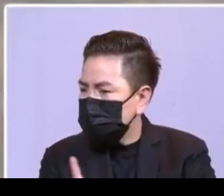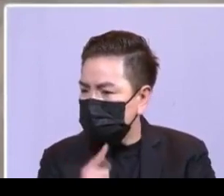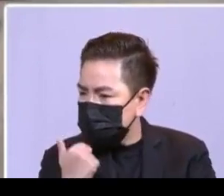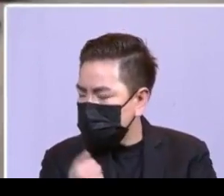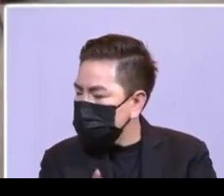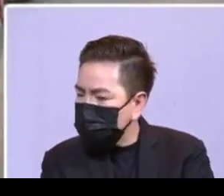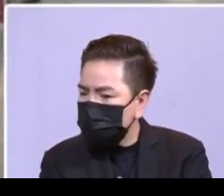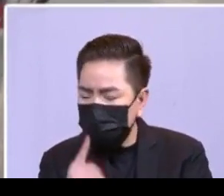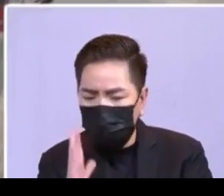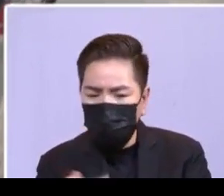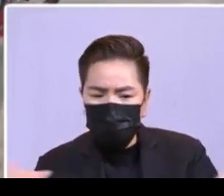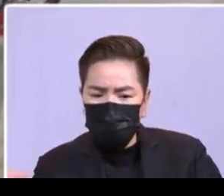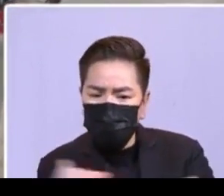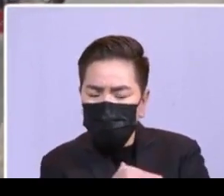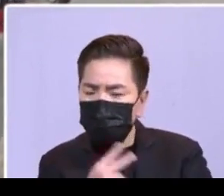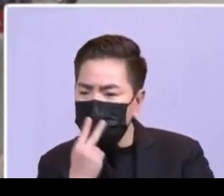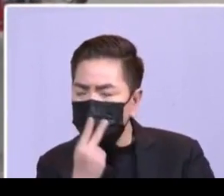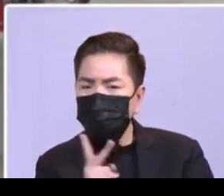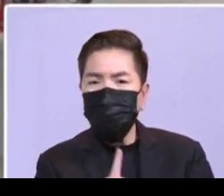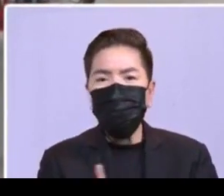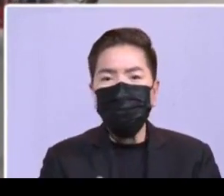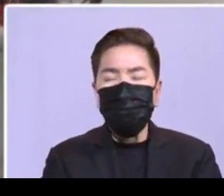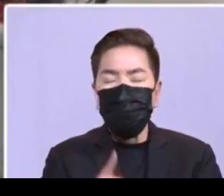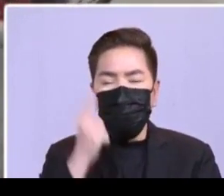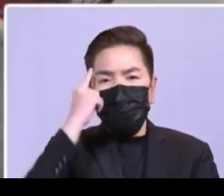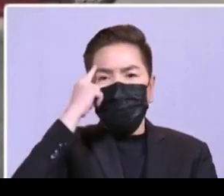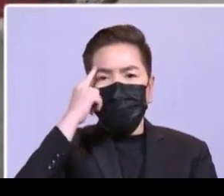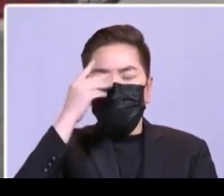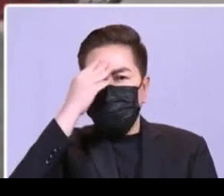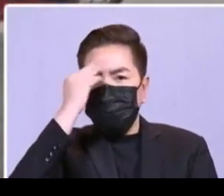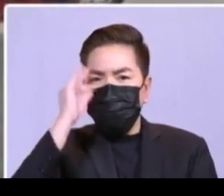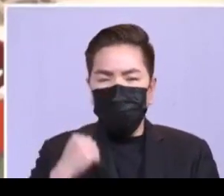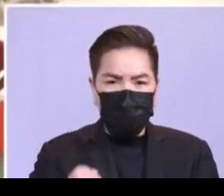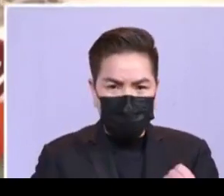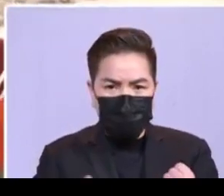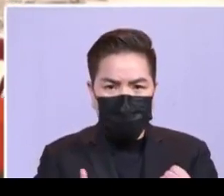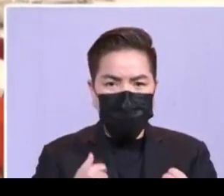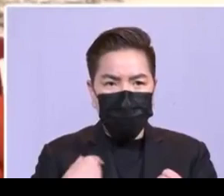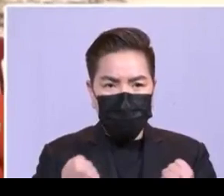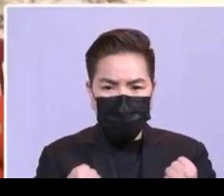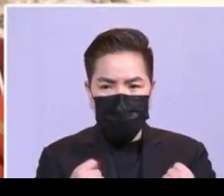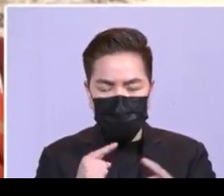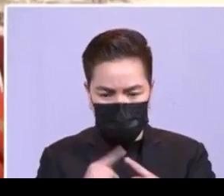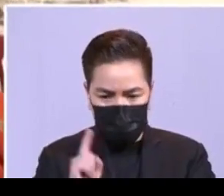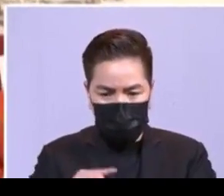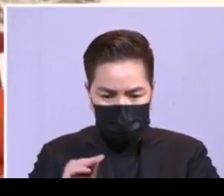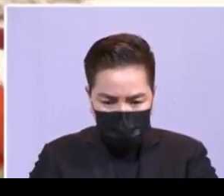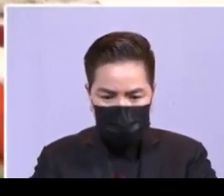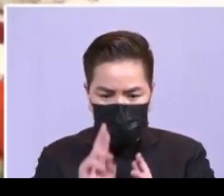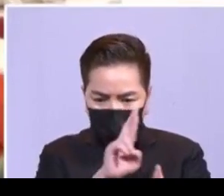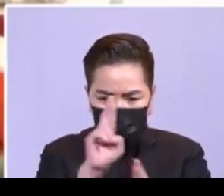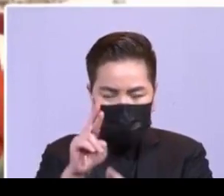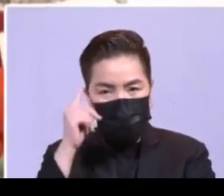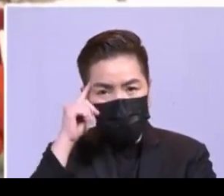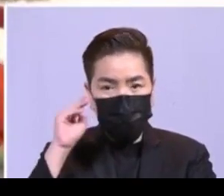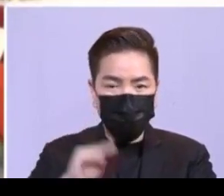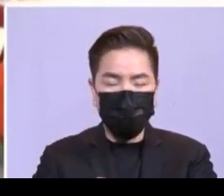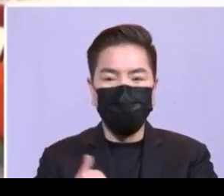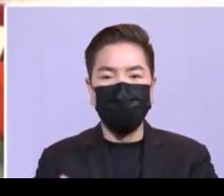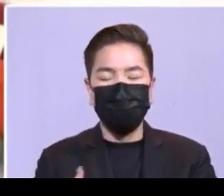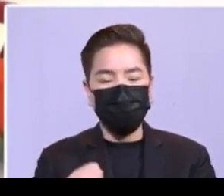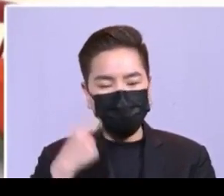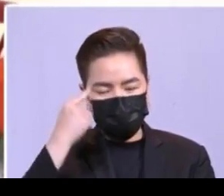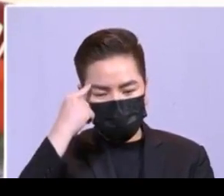ที่ขับรถผ่านไปผ่านมาเนี่ยได้ฉุกคิดได้ว่าช่วงการขับรถขับราแบบนี้ต้องเพิ่มความระมัดระวังเป็นพิเศษก็เล